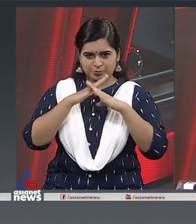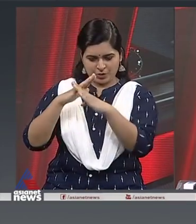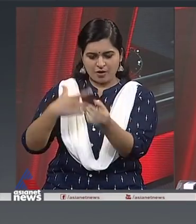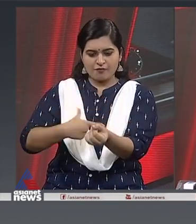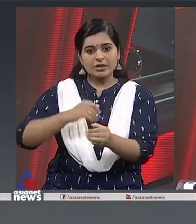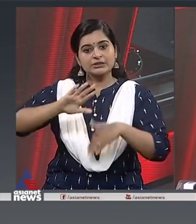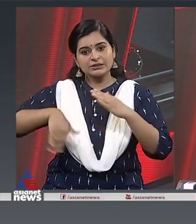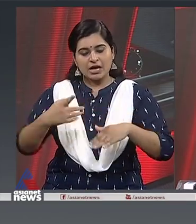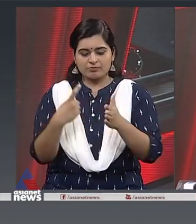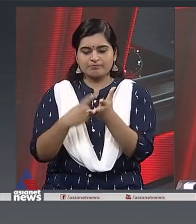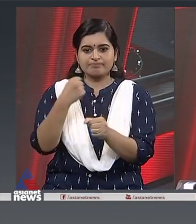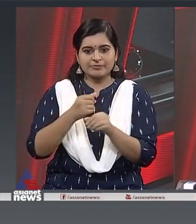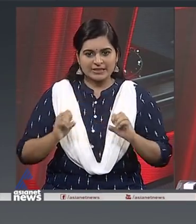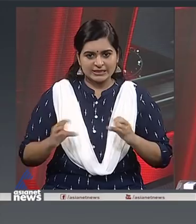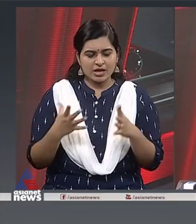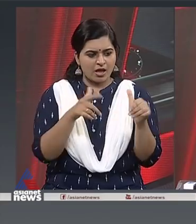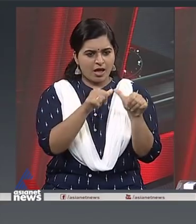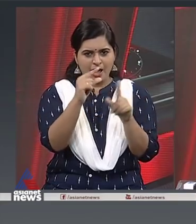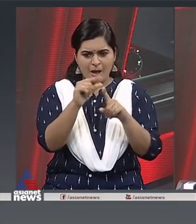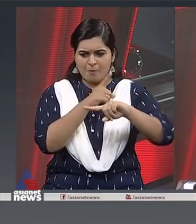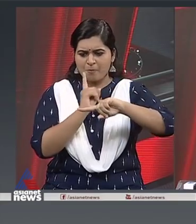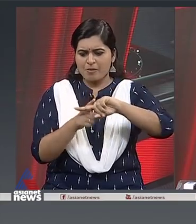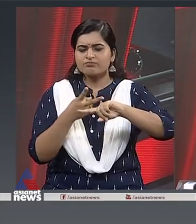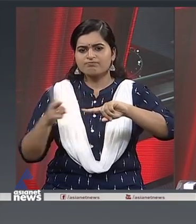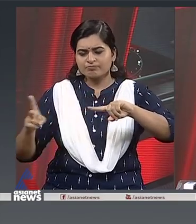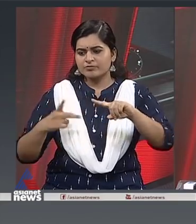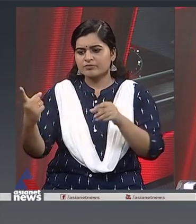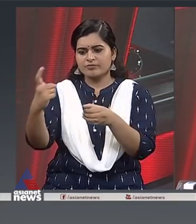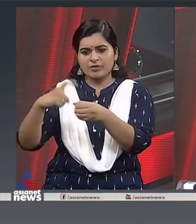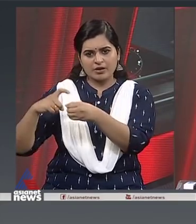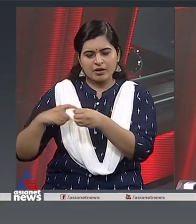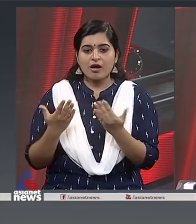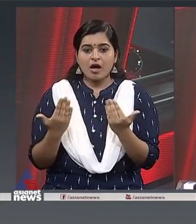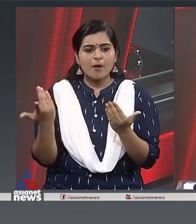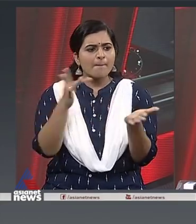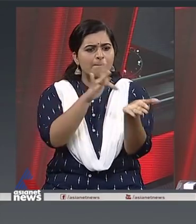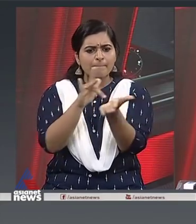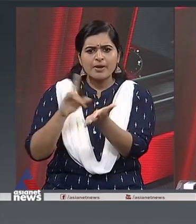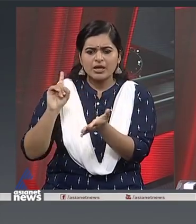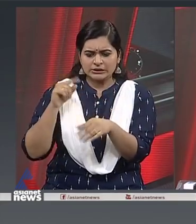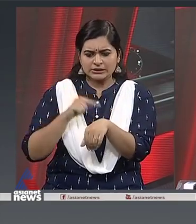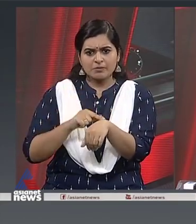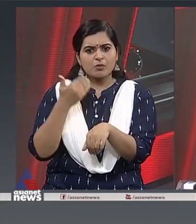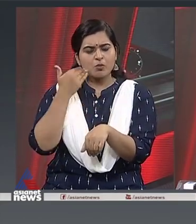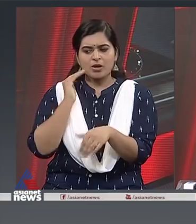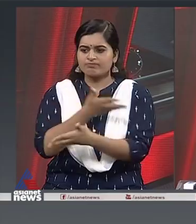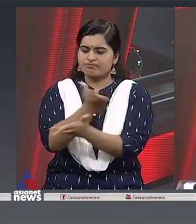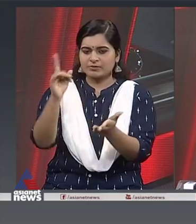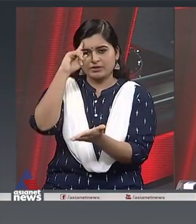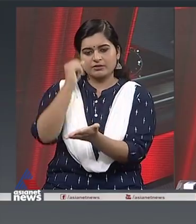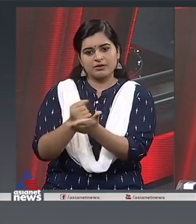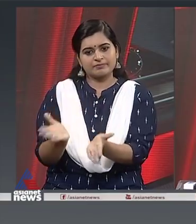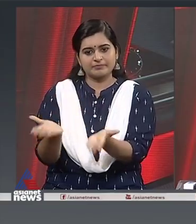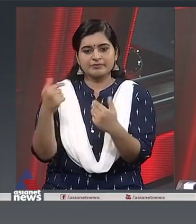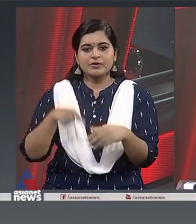വഴിയും ആരോഗ്യസേതു ആപ്പിലൂടെയും പൊതുജനങ്ങൾക്ക് നേരിട്ട് രജിസ്റ്റർ ചെയ്യാം. ഇഷ്ടമുള്ള കേന്ദ്രവും ദിവസവും തിരഞ്ഞെടുക്കാം. കൂടുതൽ വിവരങ്ങളുമായി പി ആർ